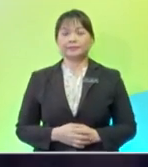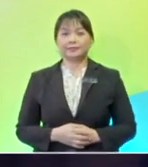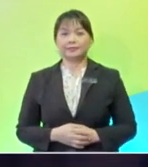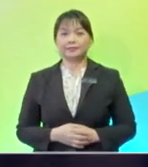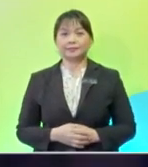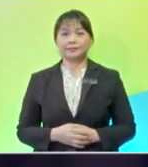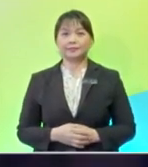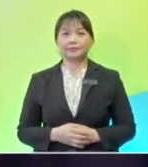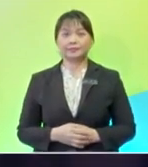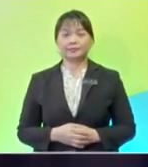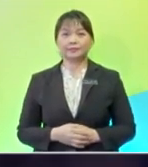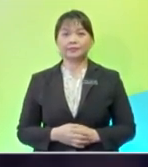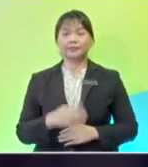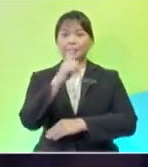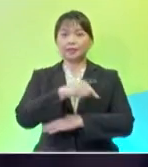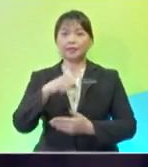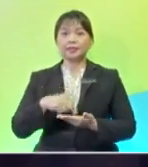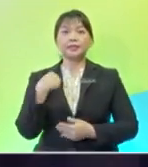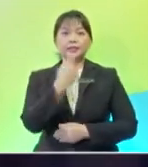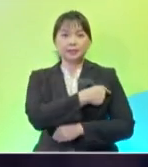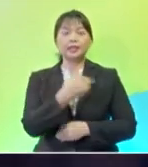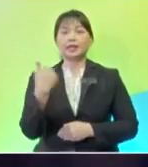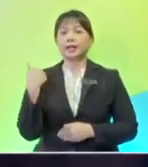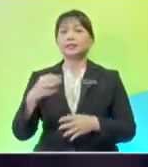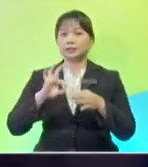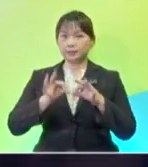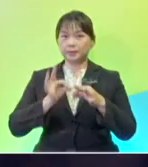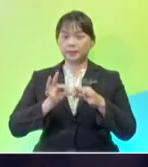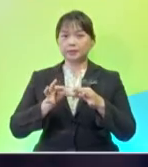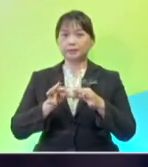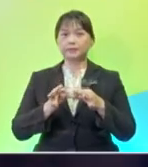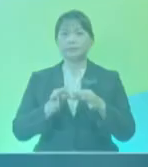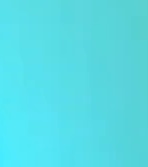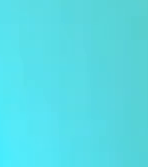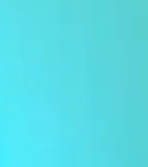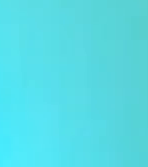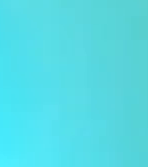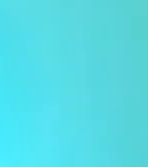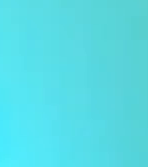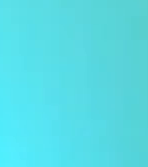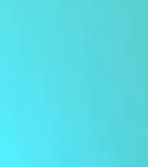iya oke oke jadi hari ini kita dia juga bersama dengan juru bahasa isyarat yaitu